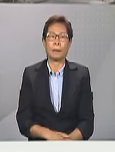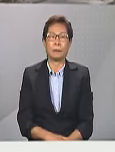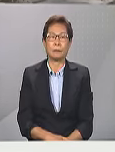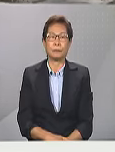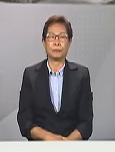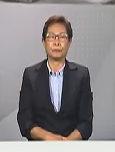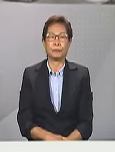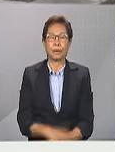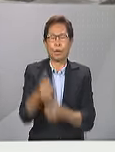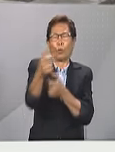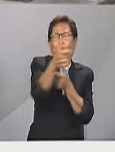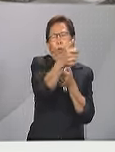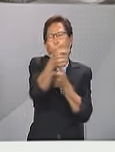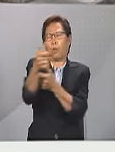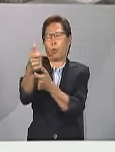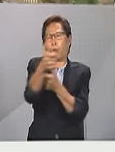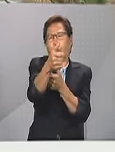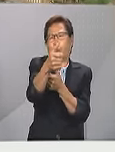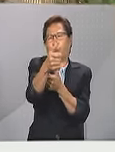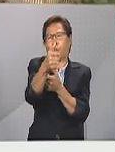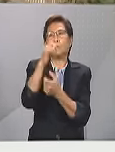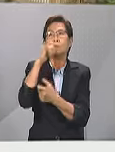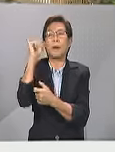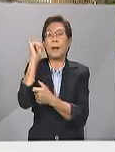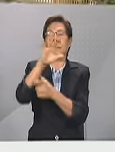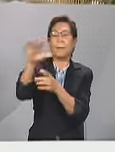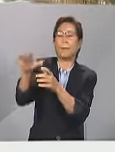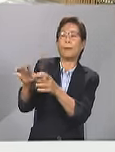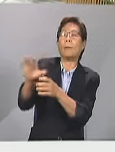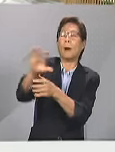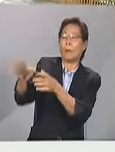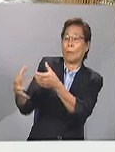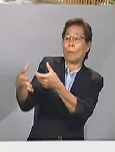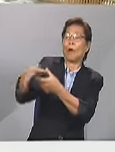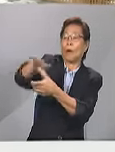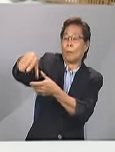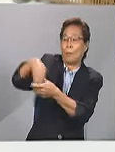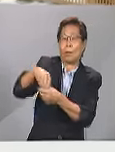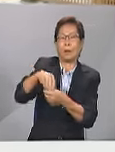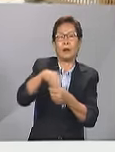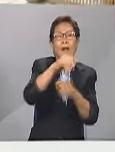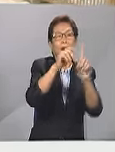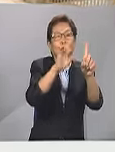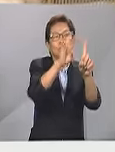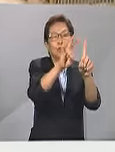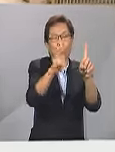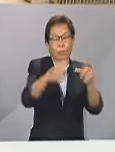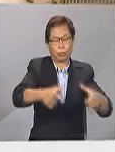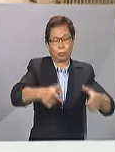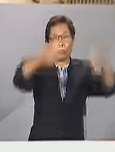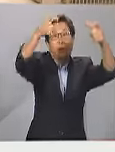operasi sanitasi semalam merangkumi 172 bangunan kerajaan